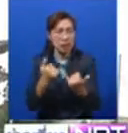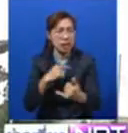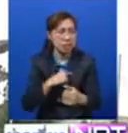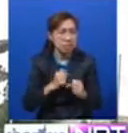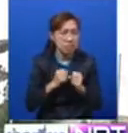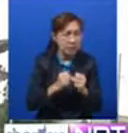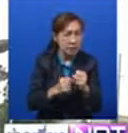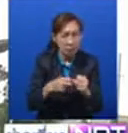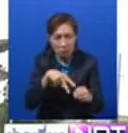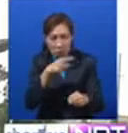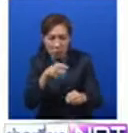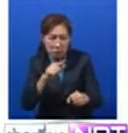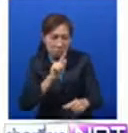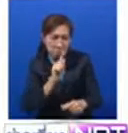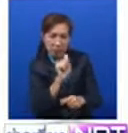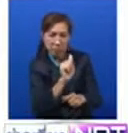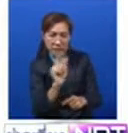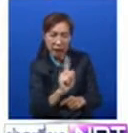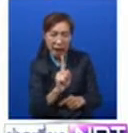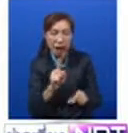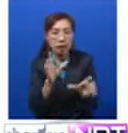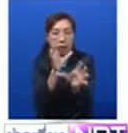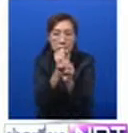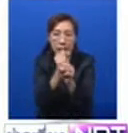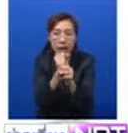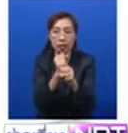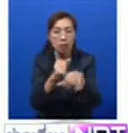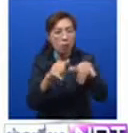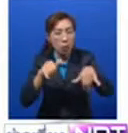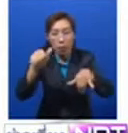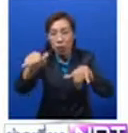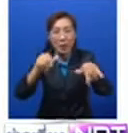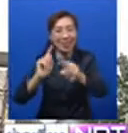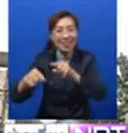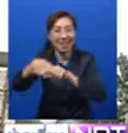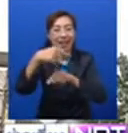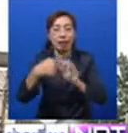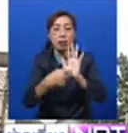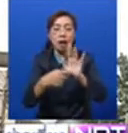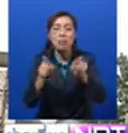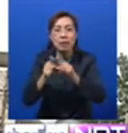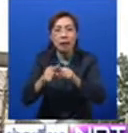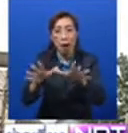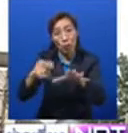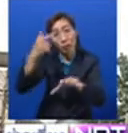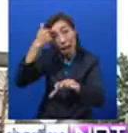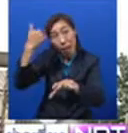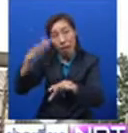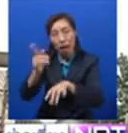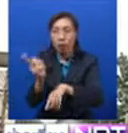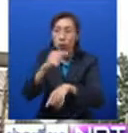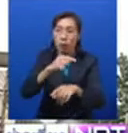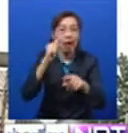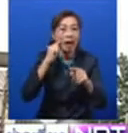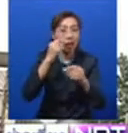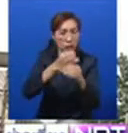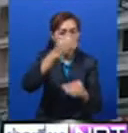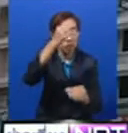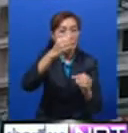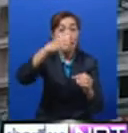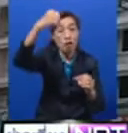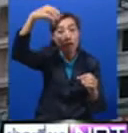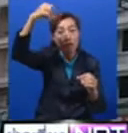าจุดขายหรือว่าทำจุดเด่นทำเป็นประติมากรรมต่างๆอย่างปูดำที่เห็นไปเมื่อสักครู่นี้หรือว่าตามเสาไฟฟ้าแบบนี้ค่ะก็จะมีทั้งช้